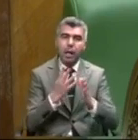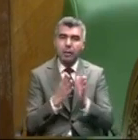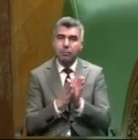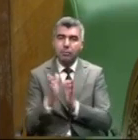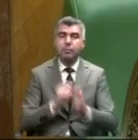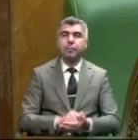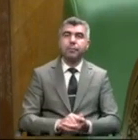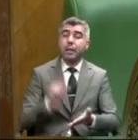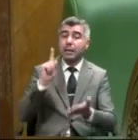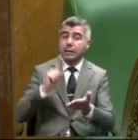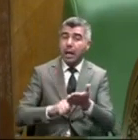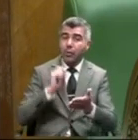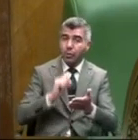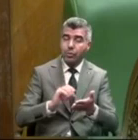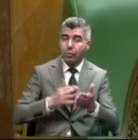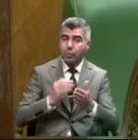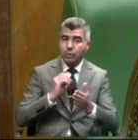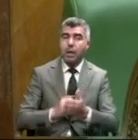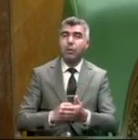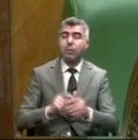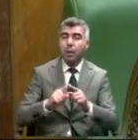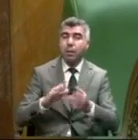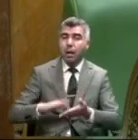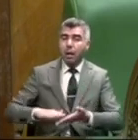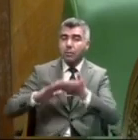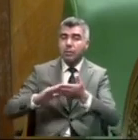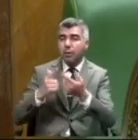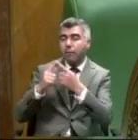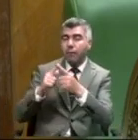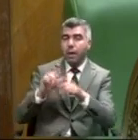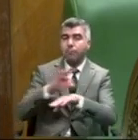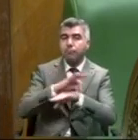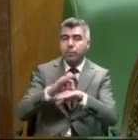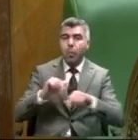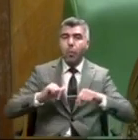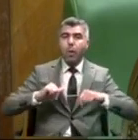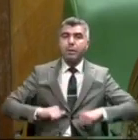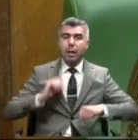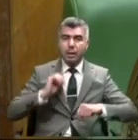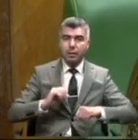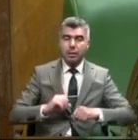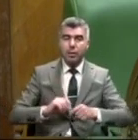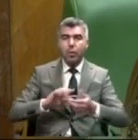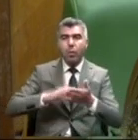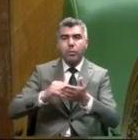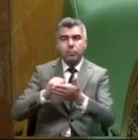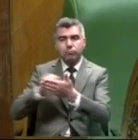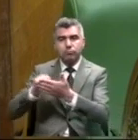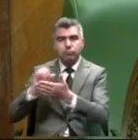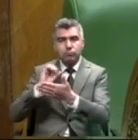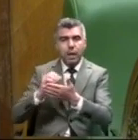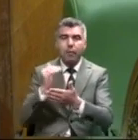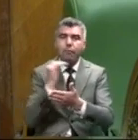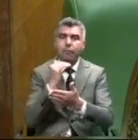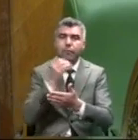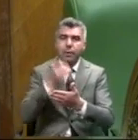ضروري ينوم ملحا والارتباطها بتحسين الوضعيه الماليه للمجموعه من المؤسسات والوزارات وكذا تغطيه النفقات الاضافيه المستعجله